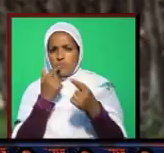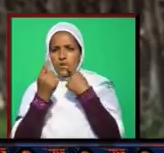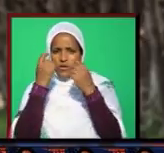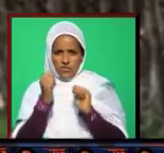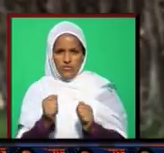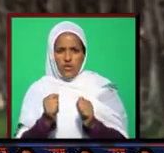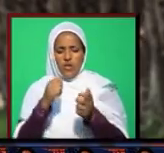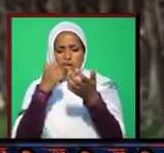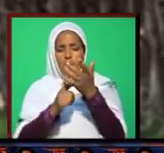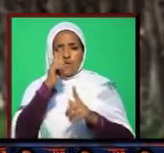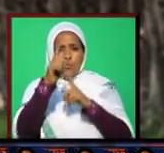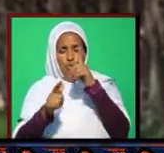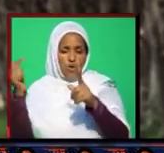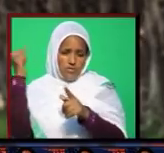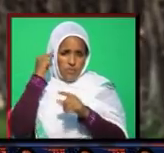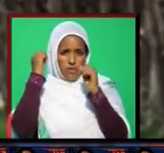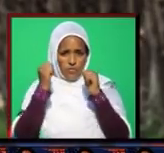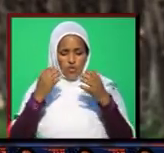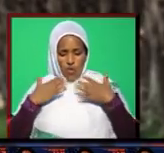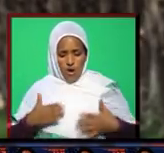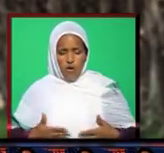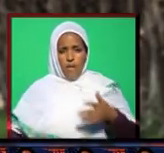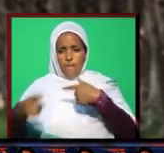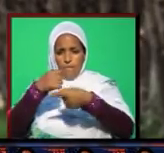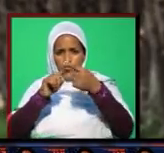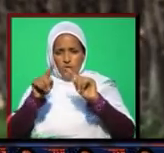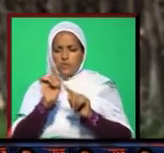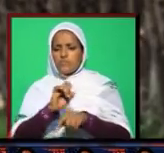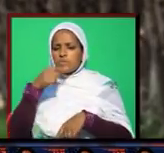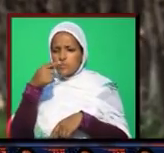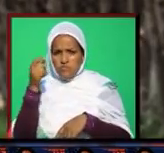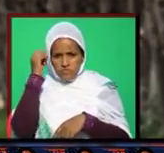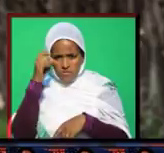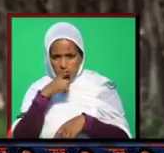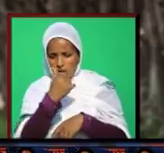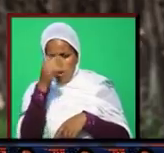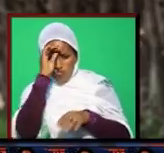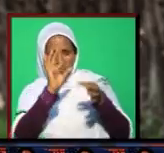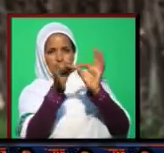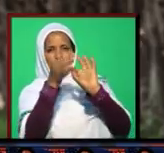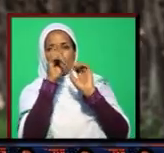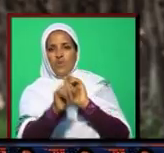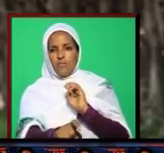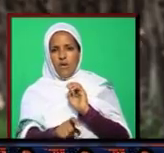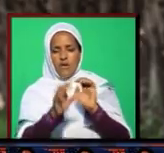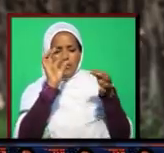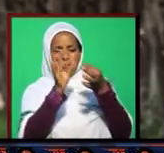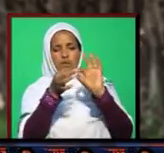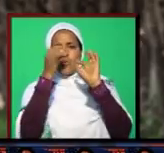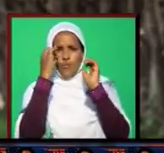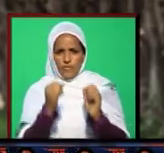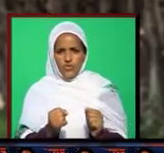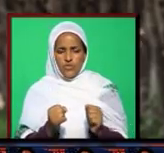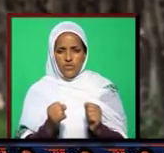እንደዚሁ ያን ቋንቋ ሊሰማላቸው የሚችል አካል መጥቶ ግን ምን እያሉ እንደሆነ ሌላው ሰው ሊተረጉመው ይገባል።